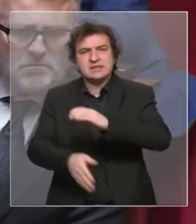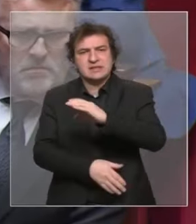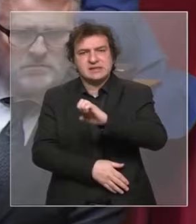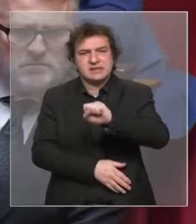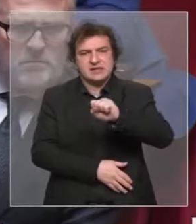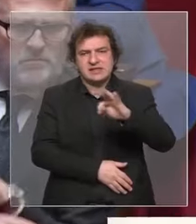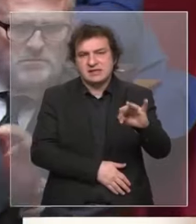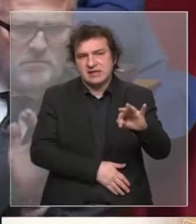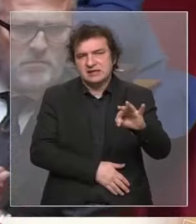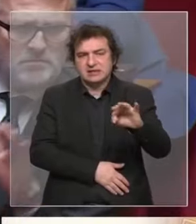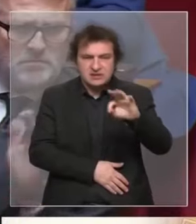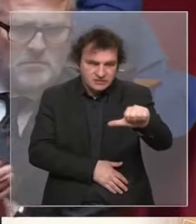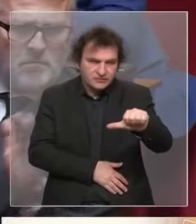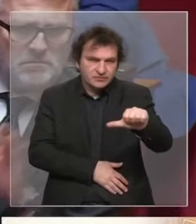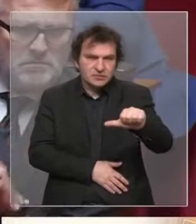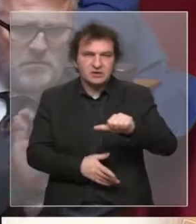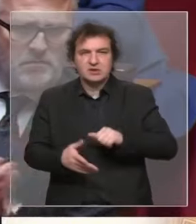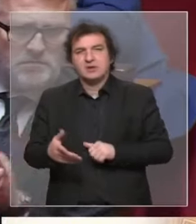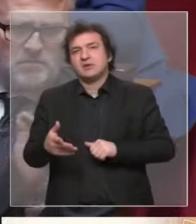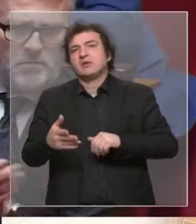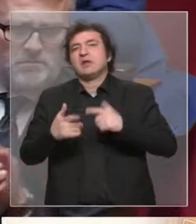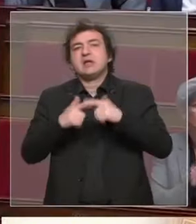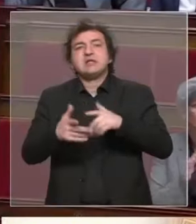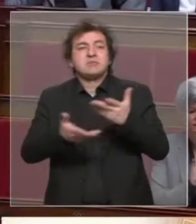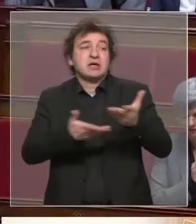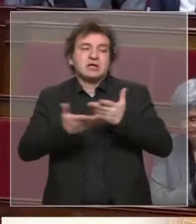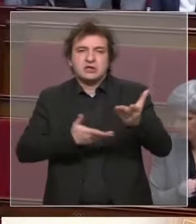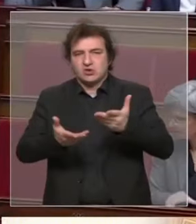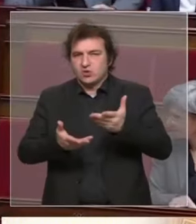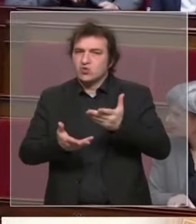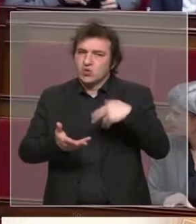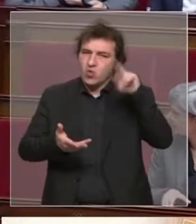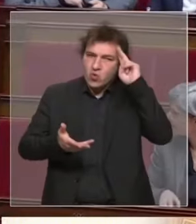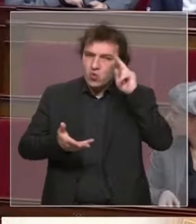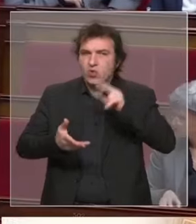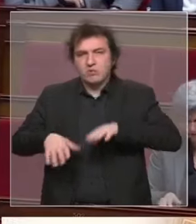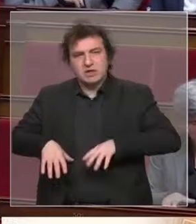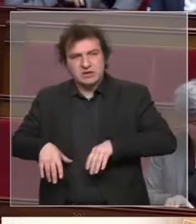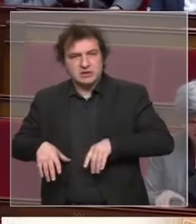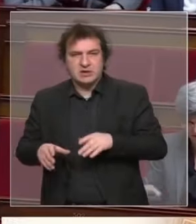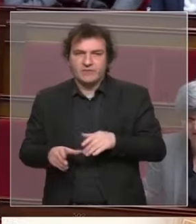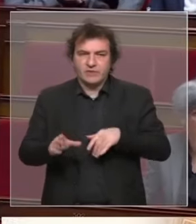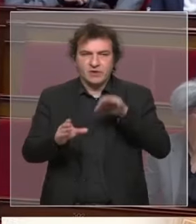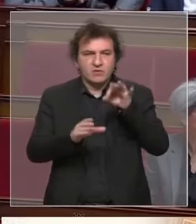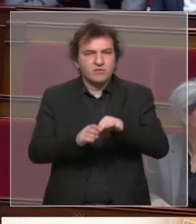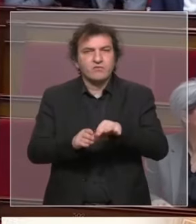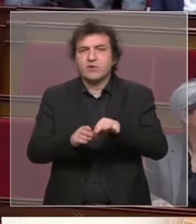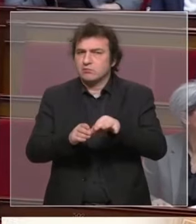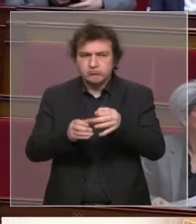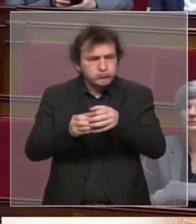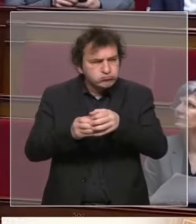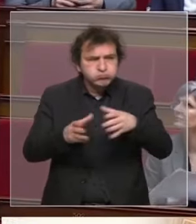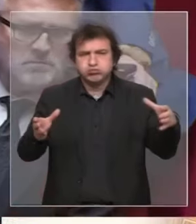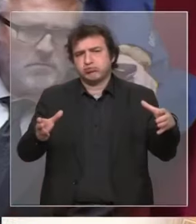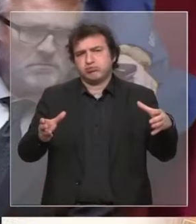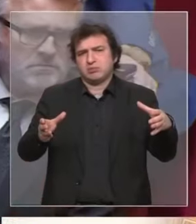l'Union européenne et le Canada. En votant dans un très large rassemblement républicain, les sénateurs ont considéré que ce